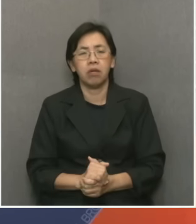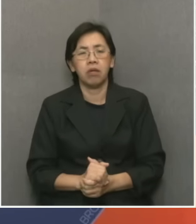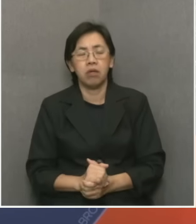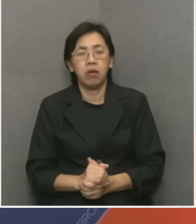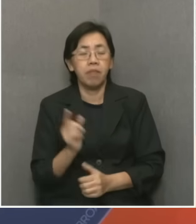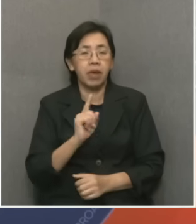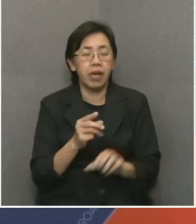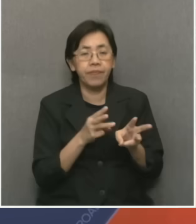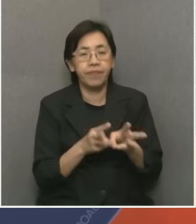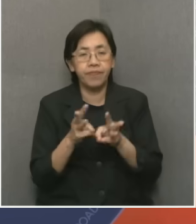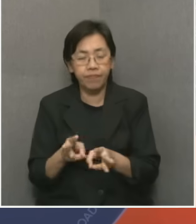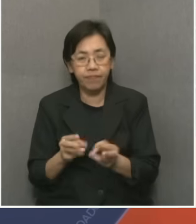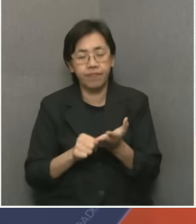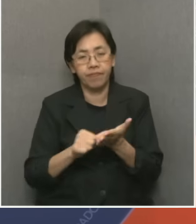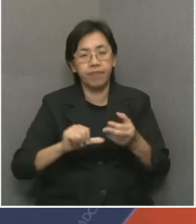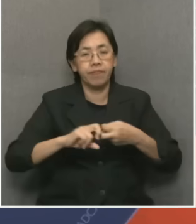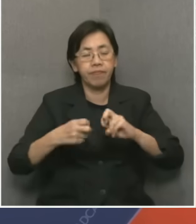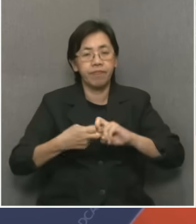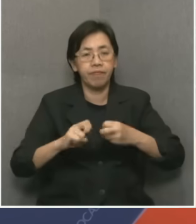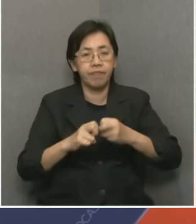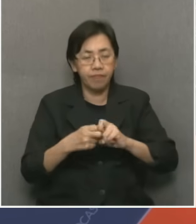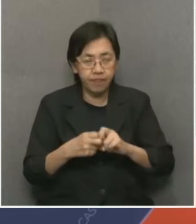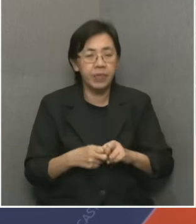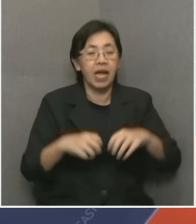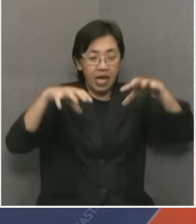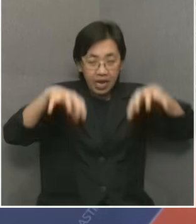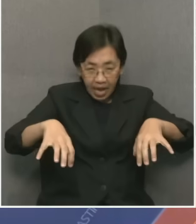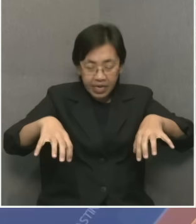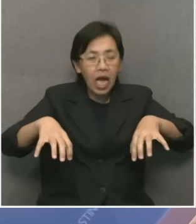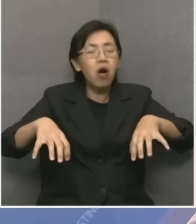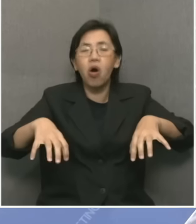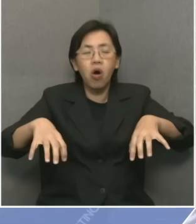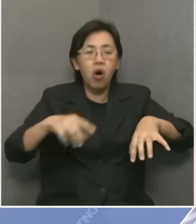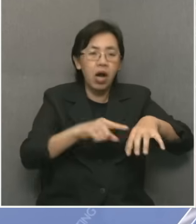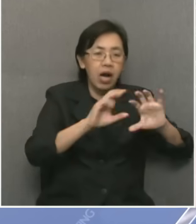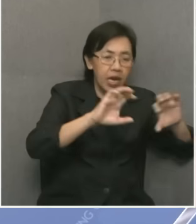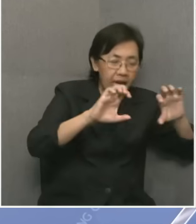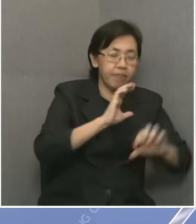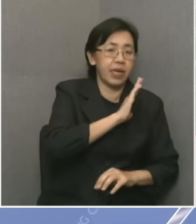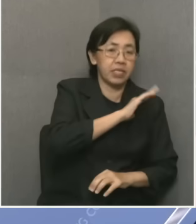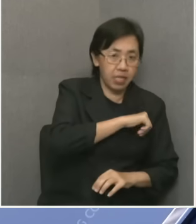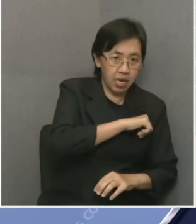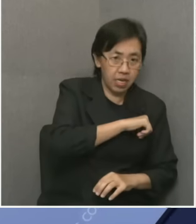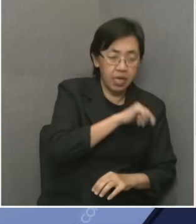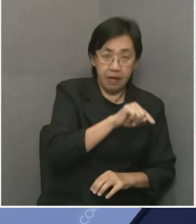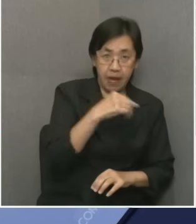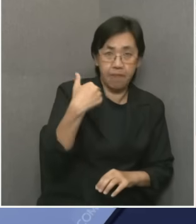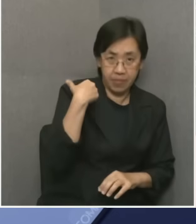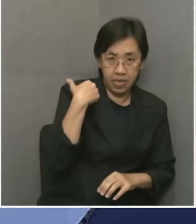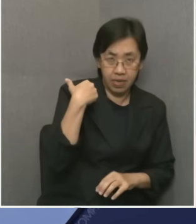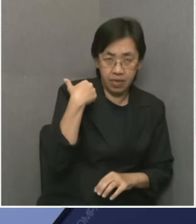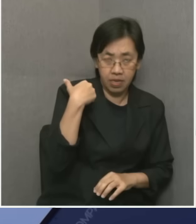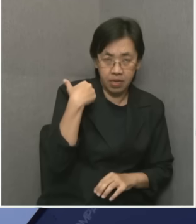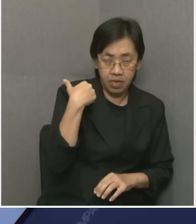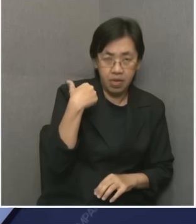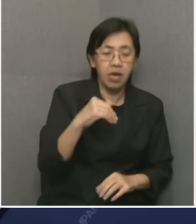ของแนวทางออกเนี่ยนะฮะแบบสองรัฐคู่กันเนี่ยนะครับให้มีรัฐปาเลสไตน์นะขึ้นมาอย่างจริงจังเนี่ย